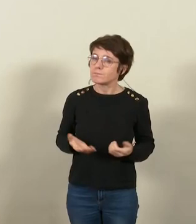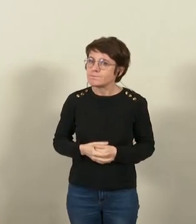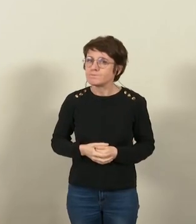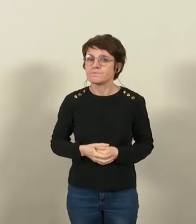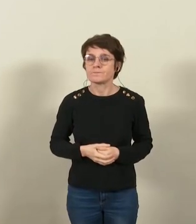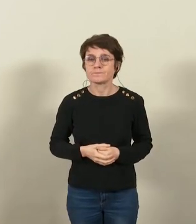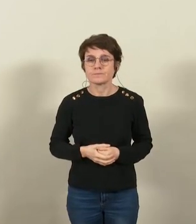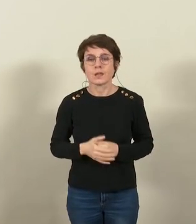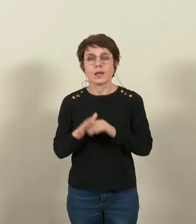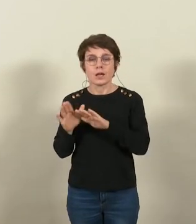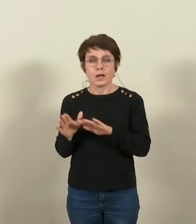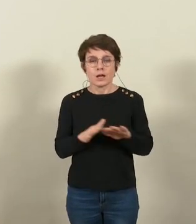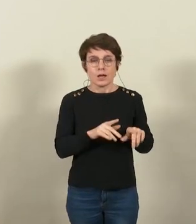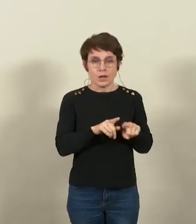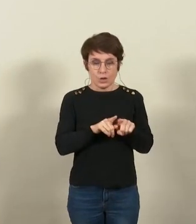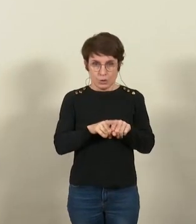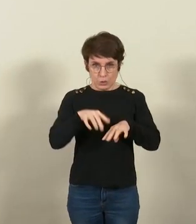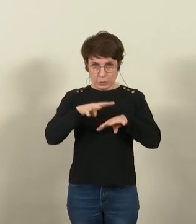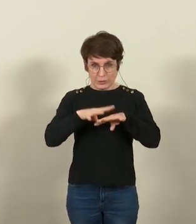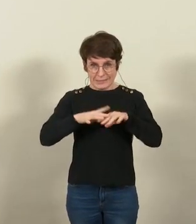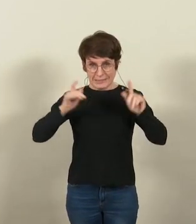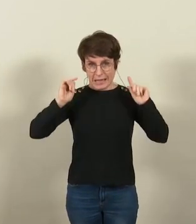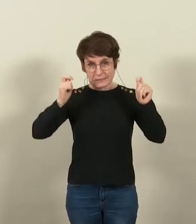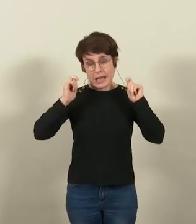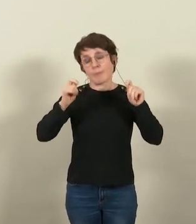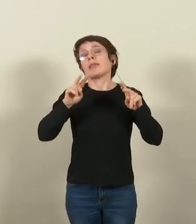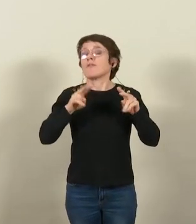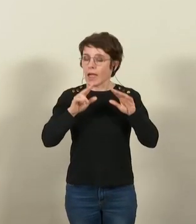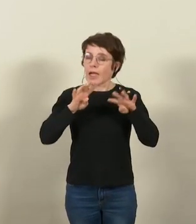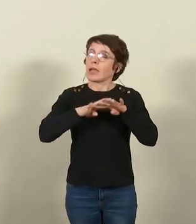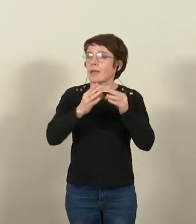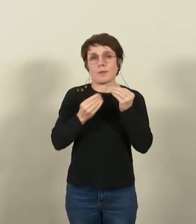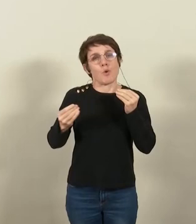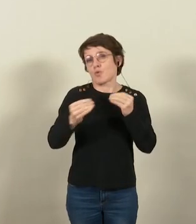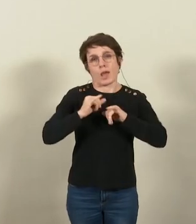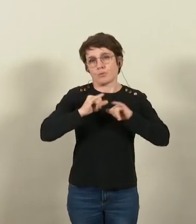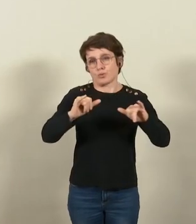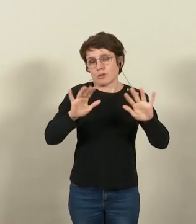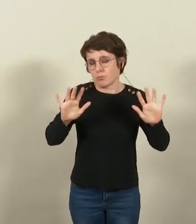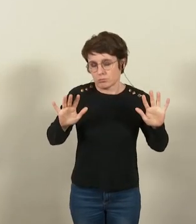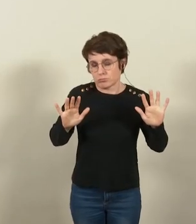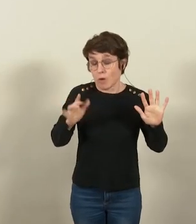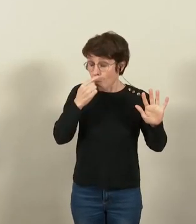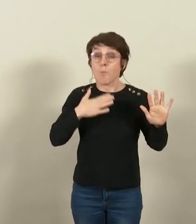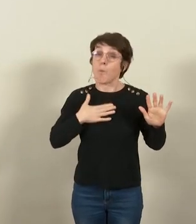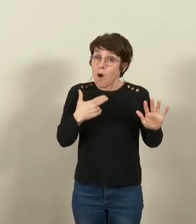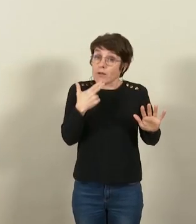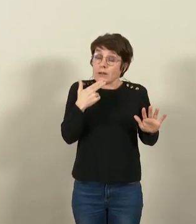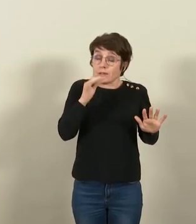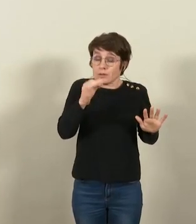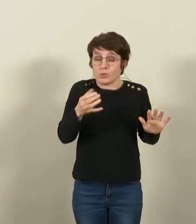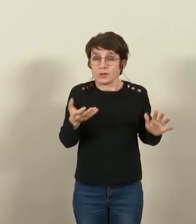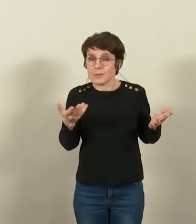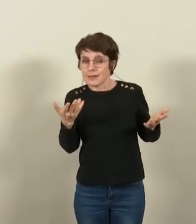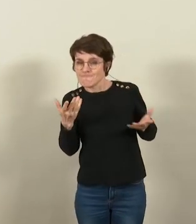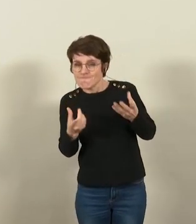énormément ensuite l'abay est un des quartiers les plus populaires de Grenoble on le sait c'est je trouve une de ses qualités donc nous avons quand même